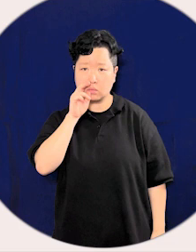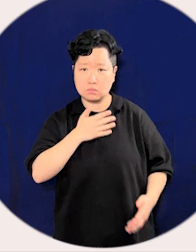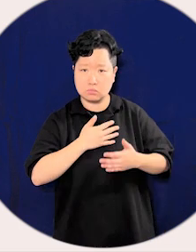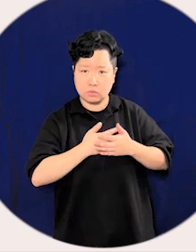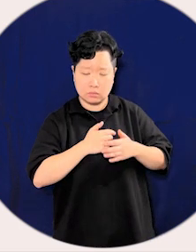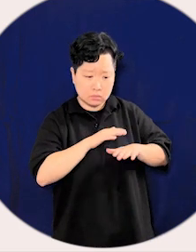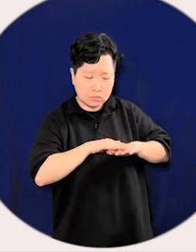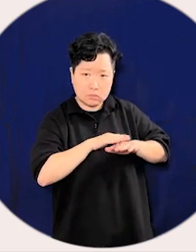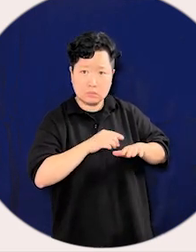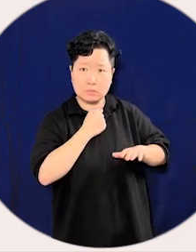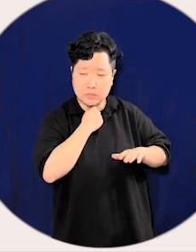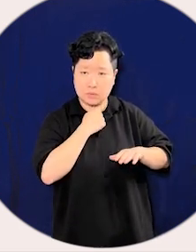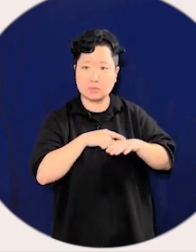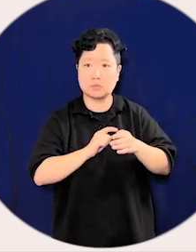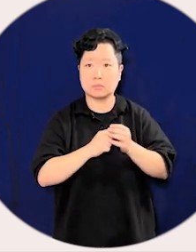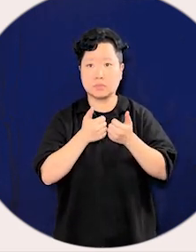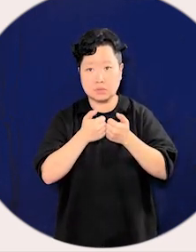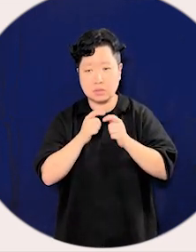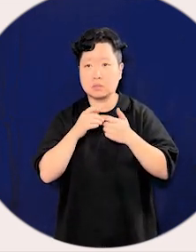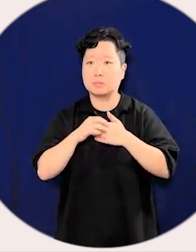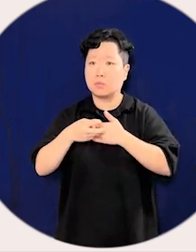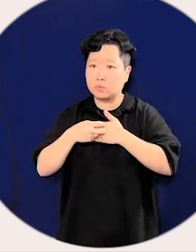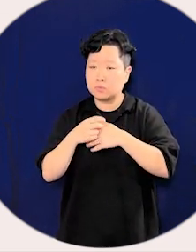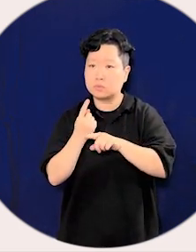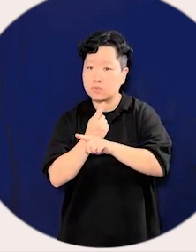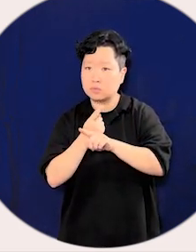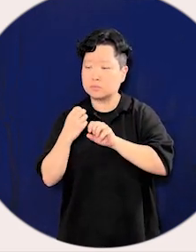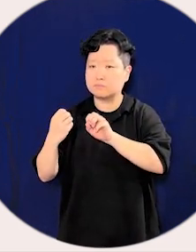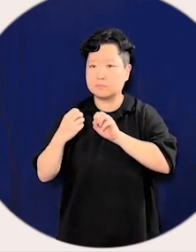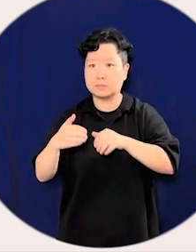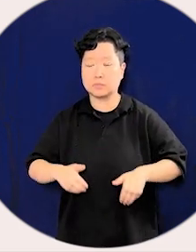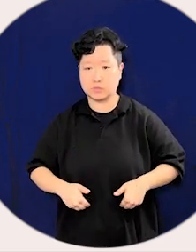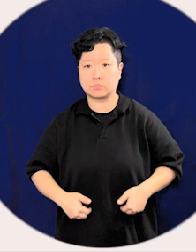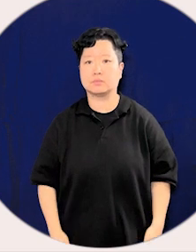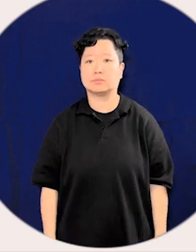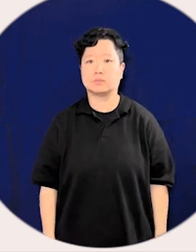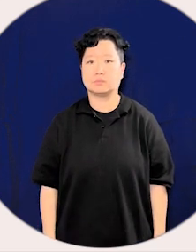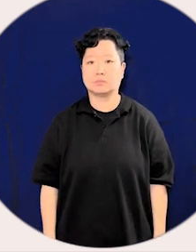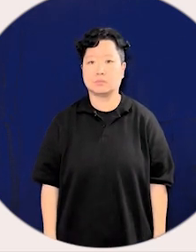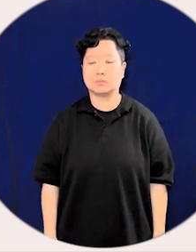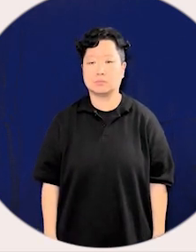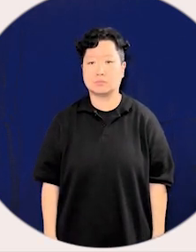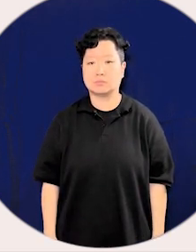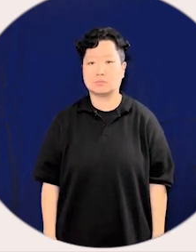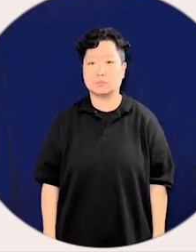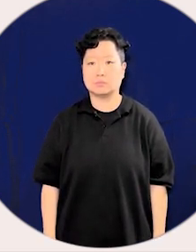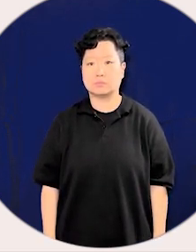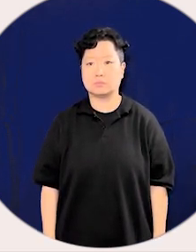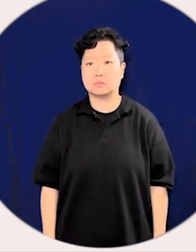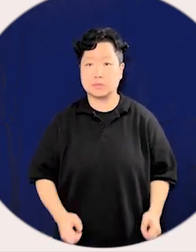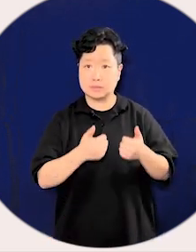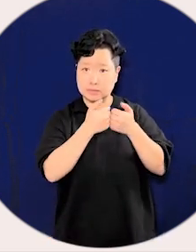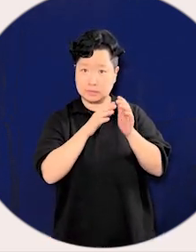그럼에도 정서적 지지가 필요한 상황이라면 심리 상담과 치료가 가능한 상담 기관이나 병원에 도움을